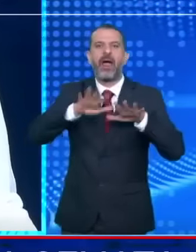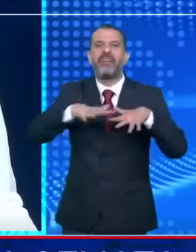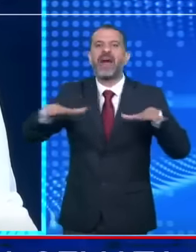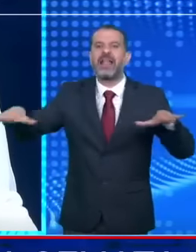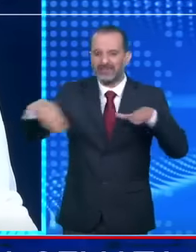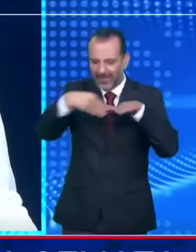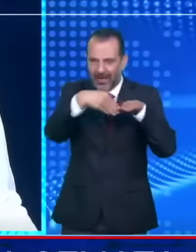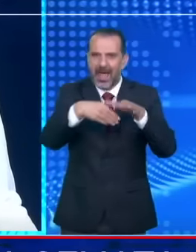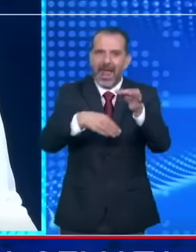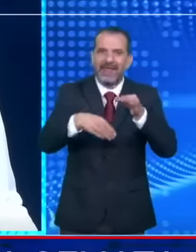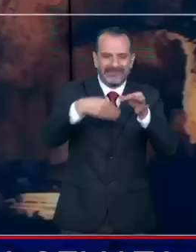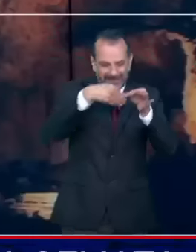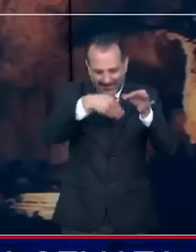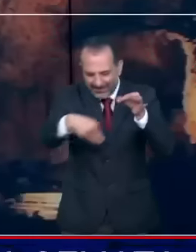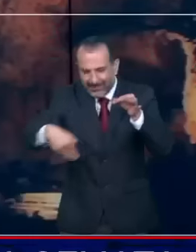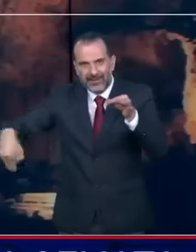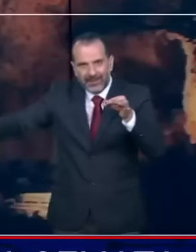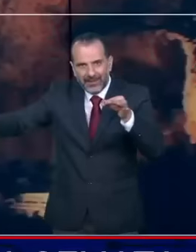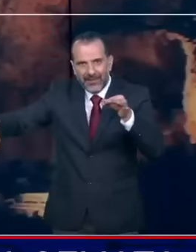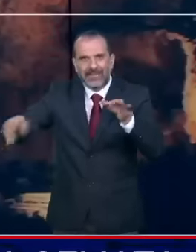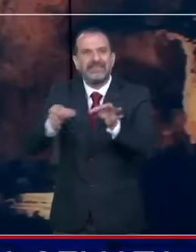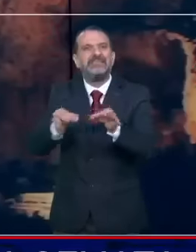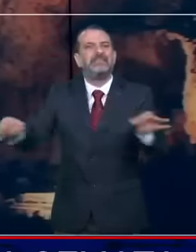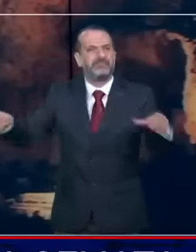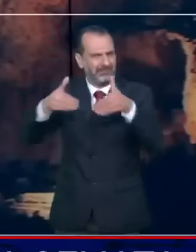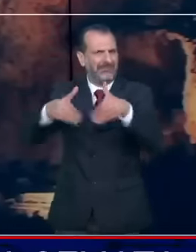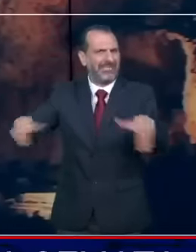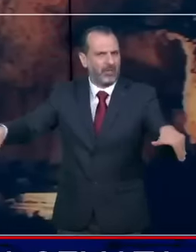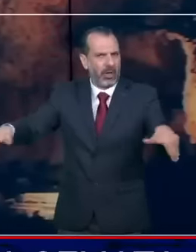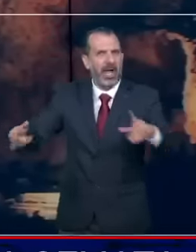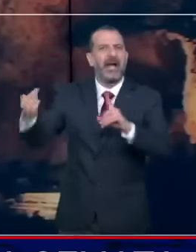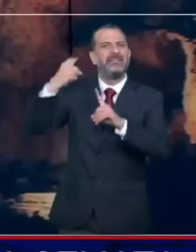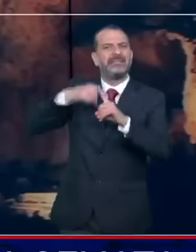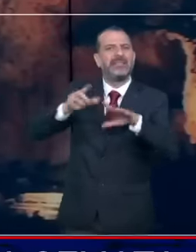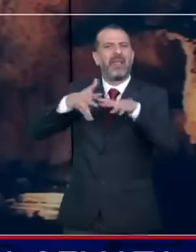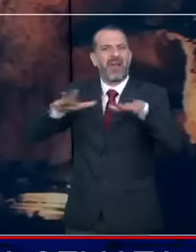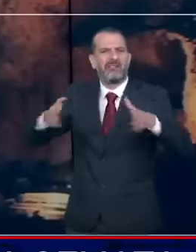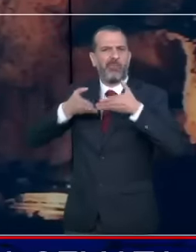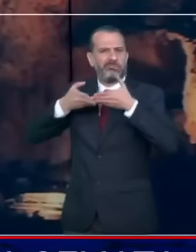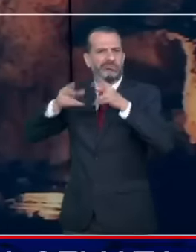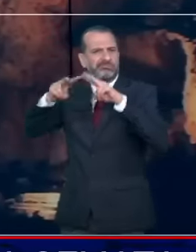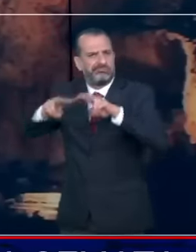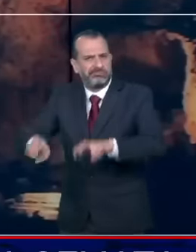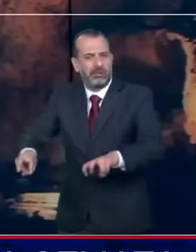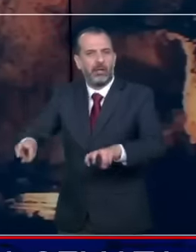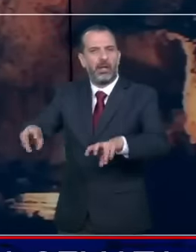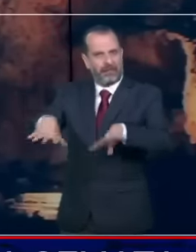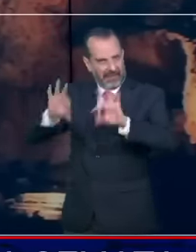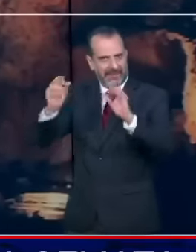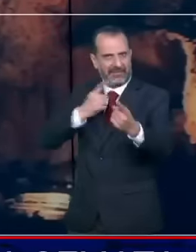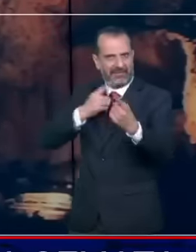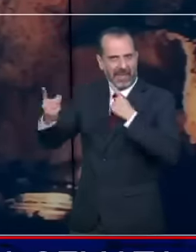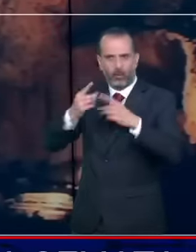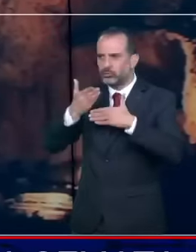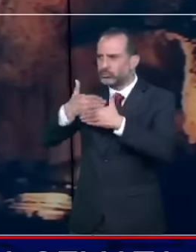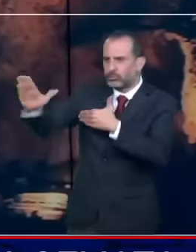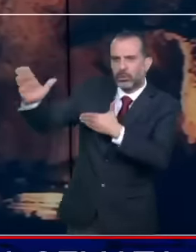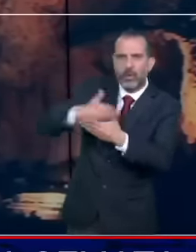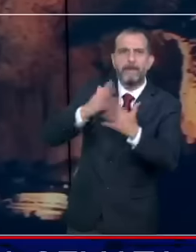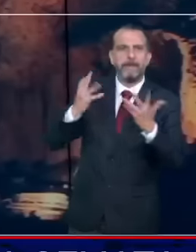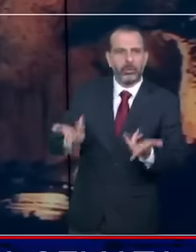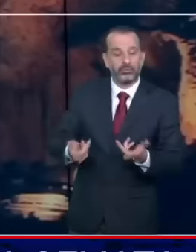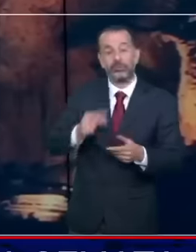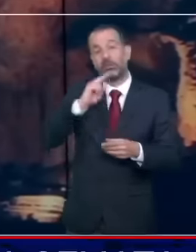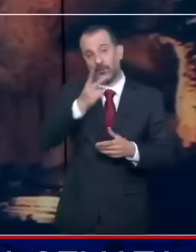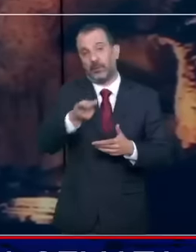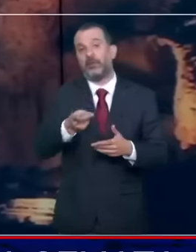ζητήματα. Θεωρώ ότι ο θετικός διάλογος είναι πάντα ευπρόσδεκτος, αλλά συγχρόνως οι